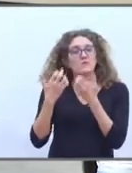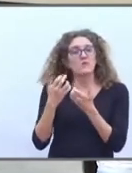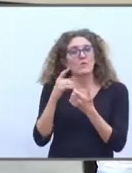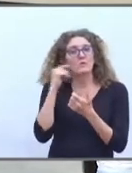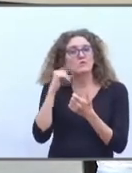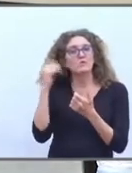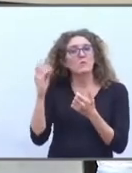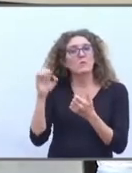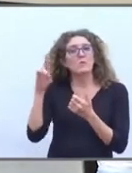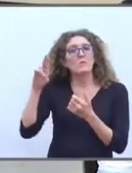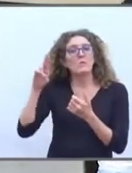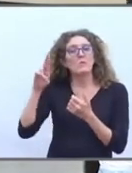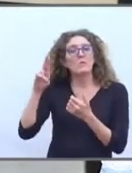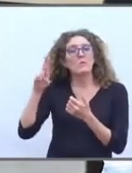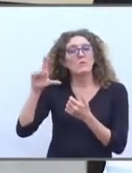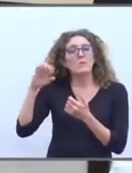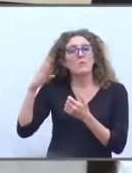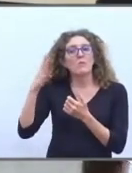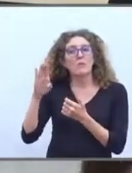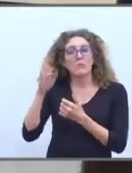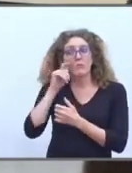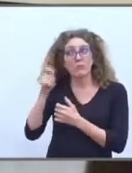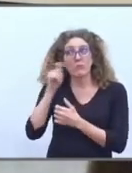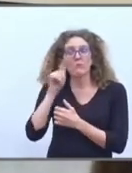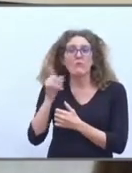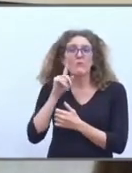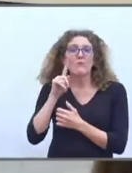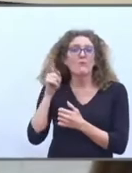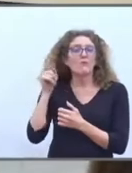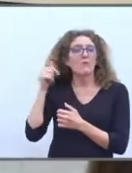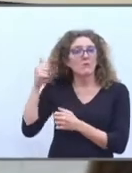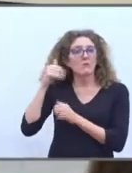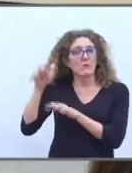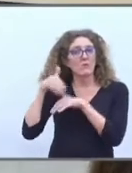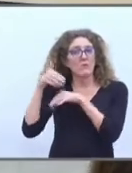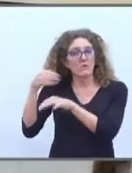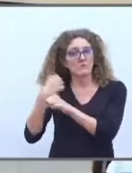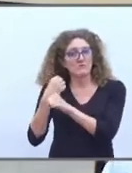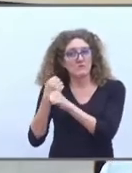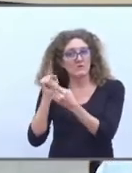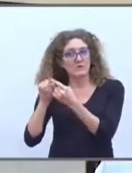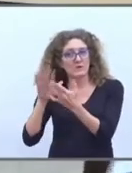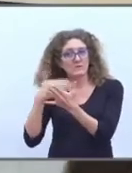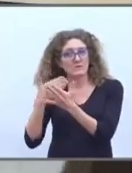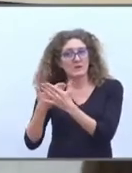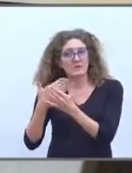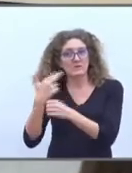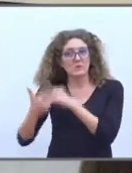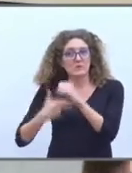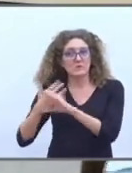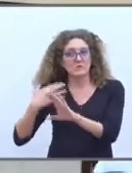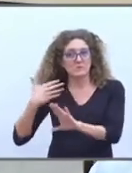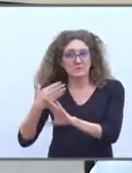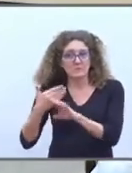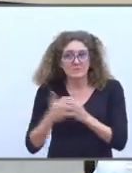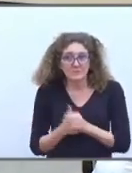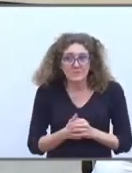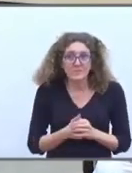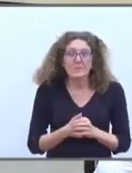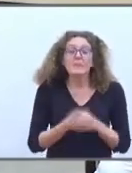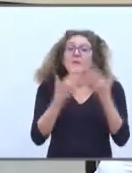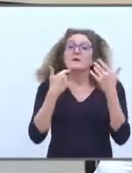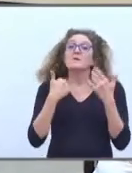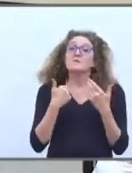qui a continué ce travail pendant les trois années où elle était en responsabilité. Et ainsi, l'investissement va continuer. Et notamment, je pense qu'il